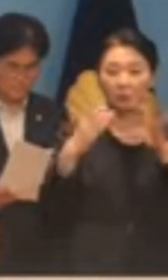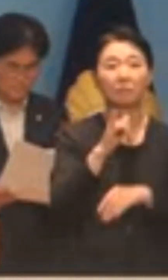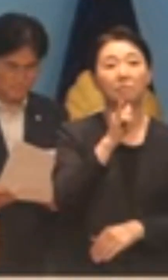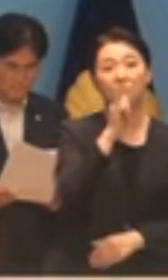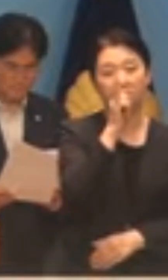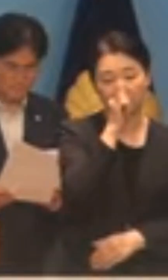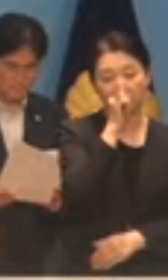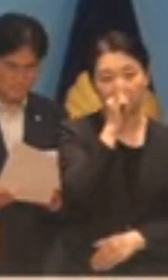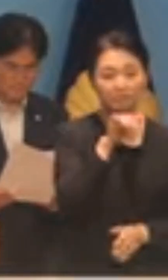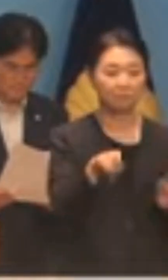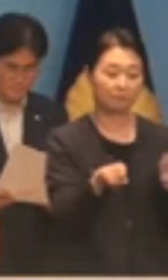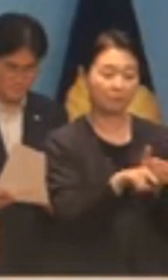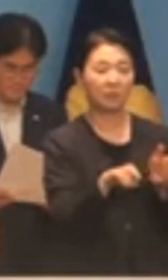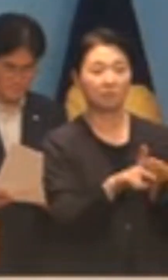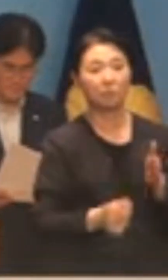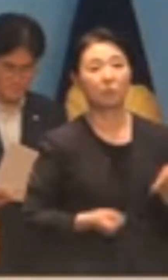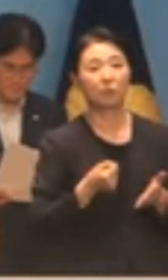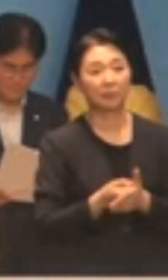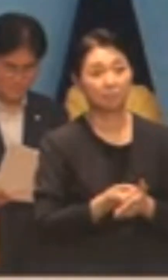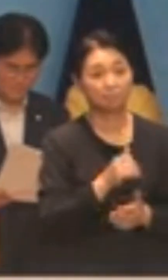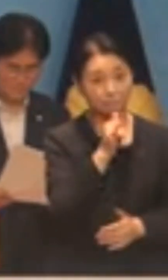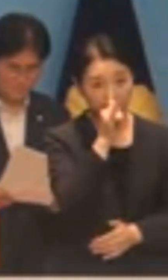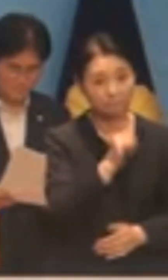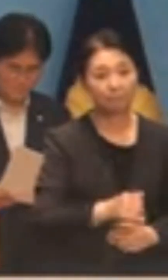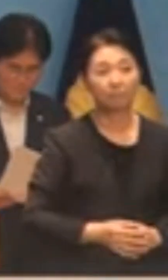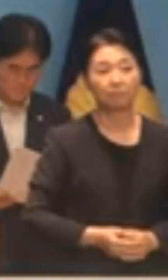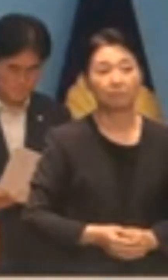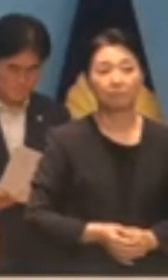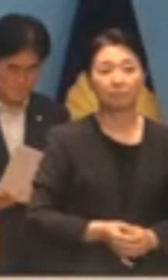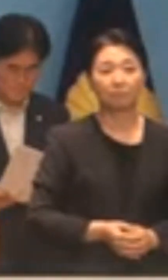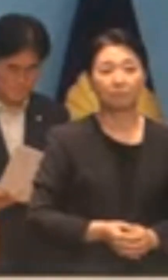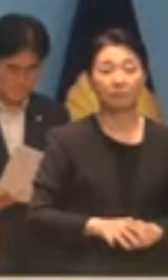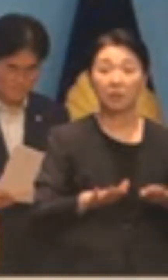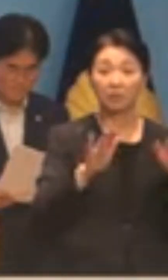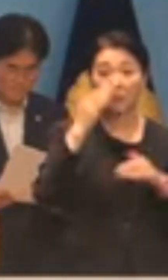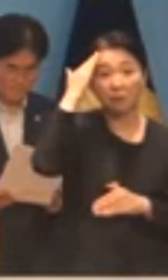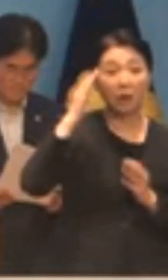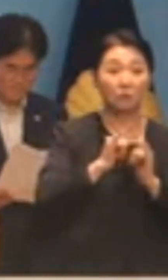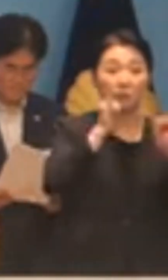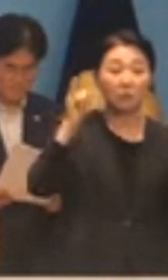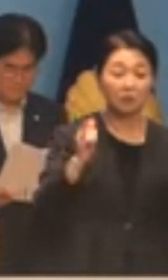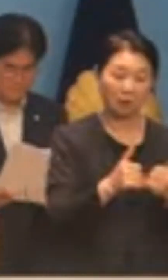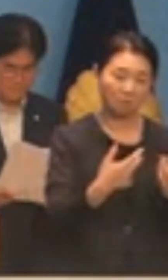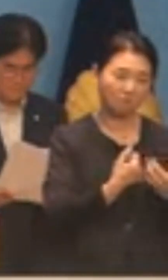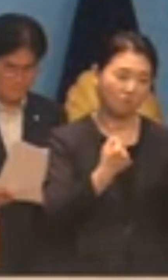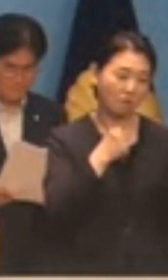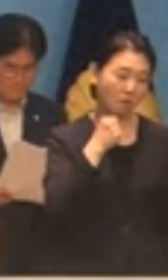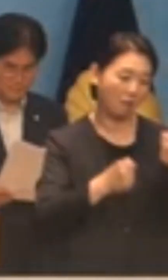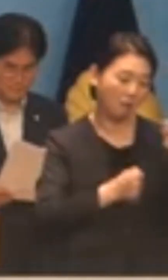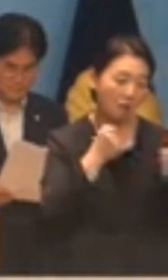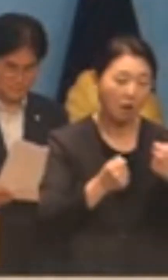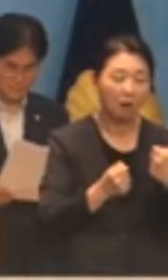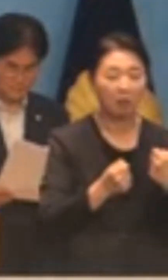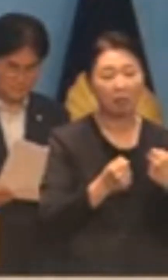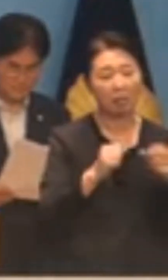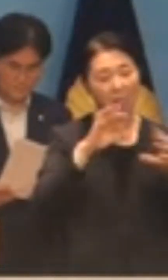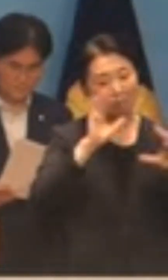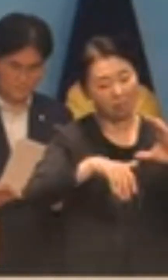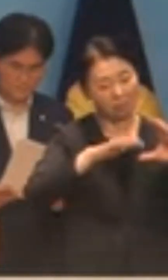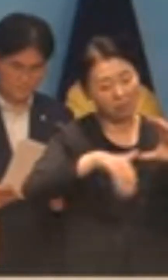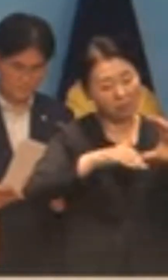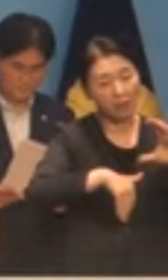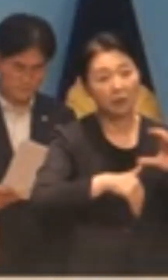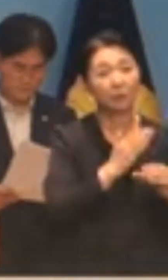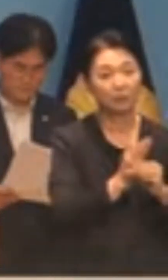수 있는 신앙적 용기는 있습니다. 지금 한국 사회는 분열과 적대, 불통과 불신의 벼랑 끝에